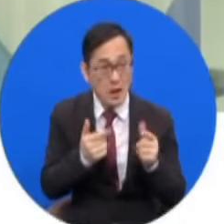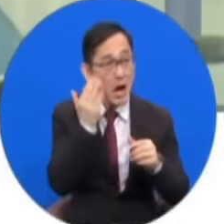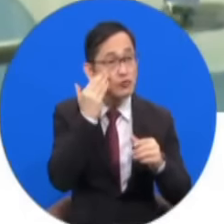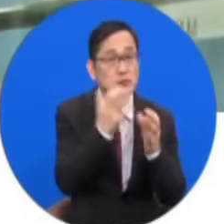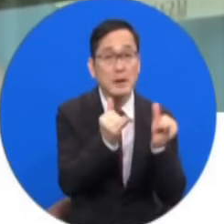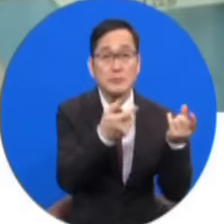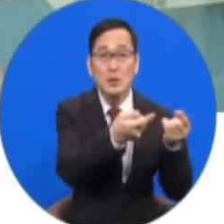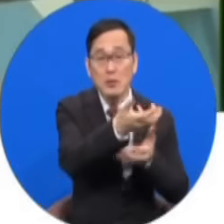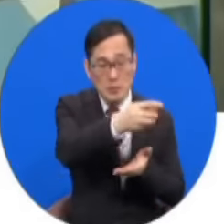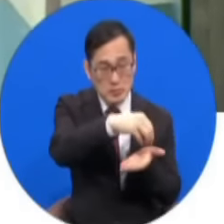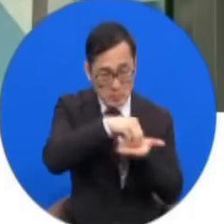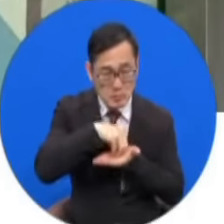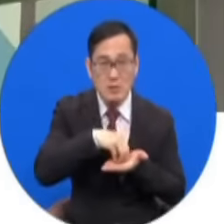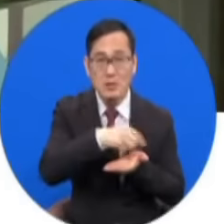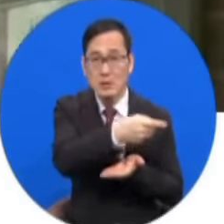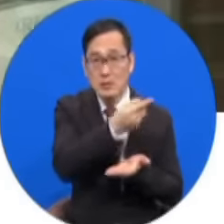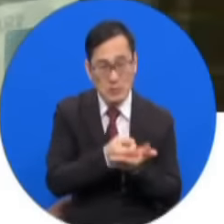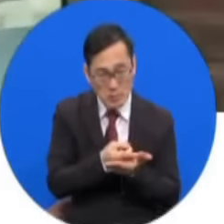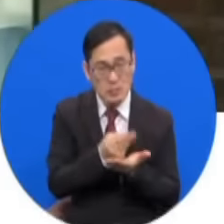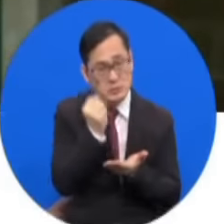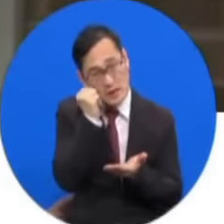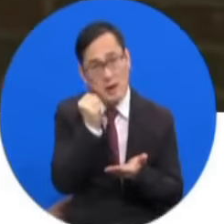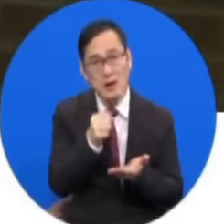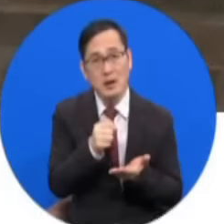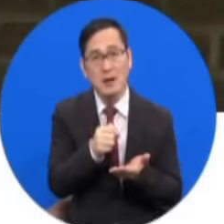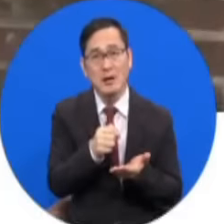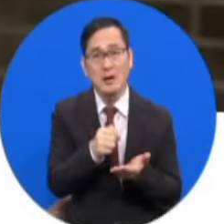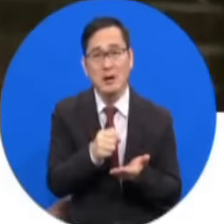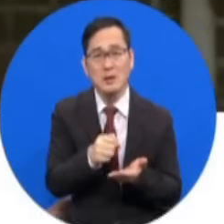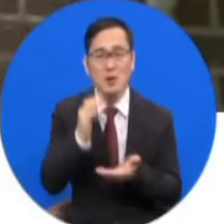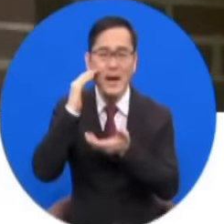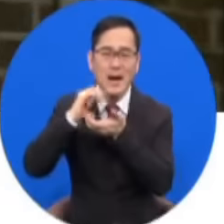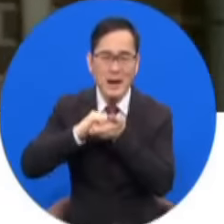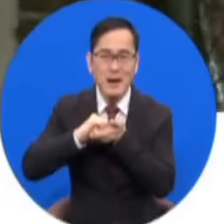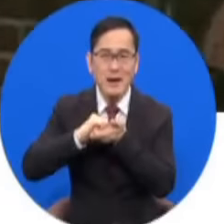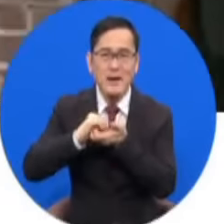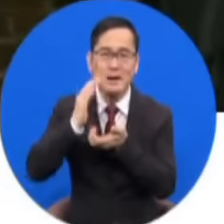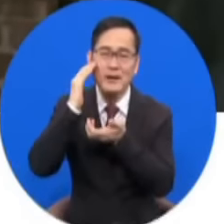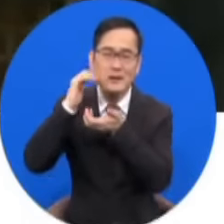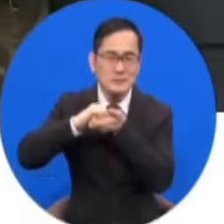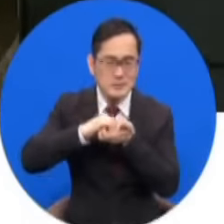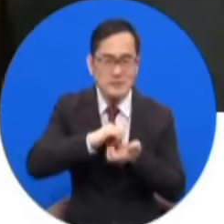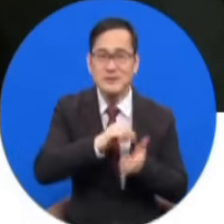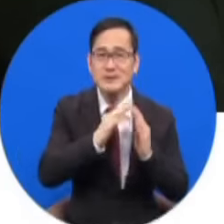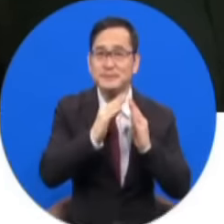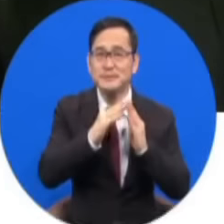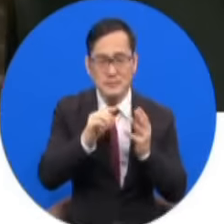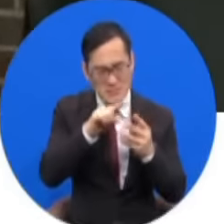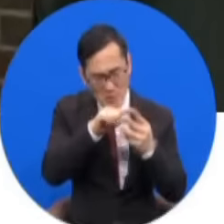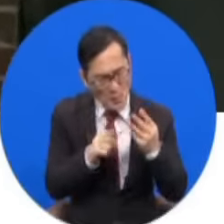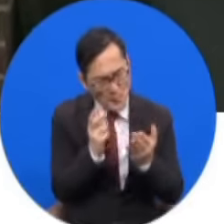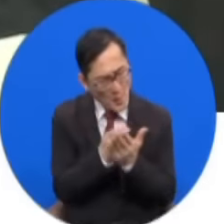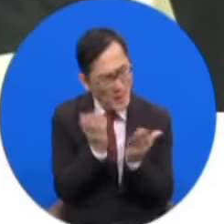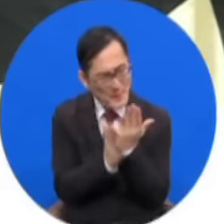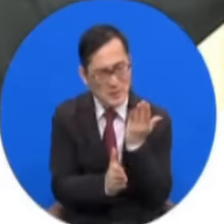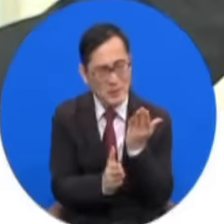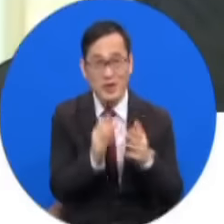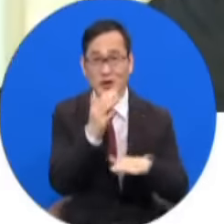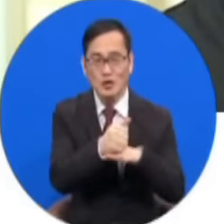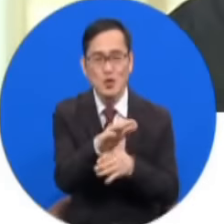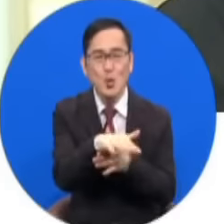그 제주도의 별장이 한옥은 아니잖아요 그러니까 그 해당될 수 있는 거는 농천 정비법 상의 농천